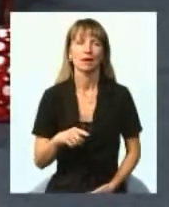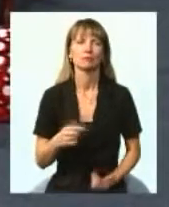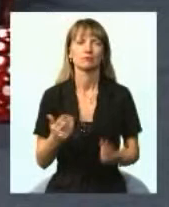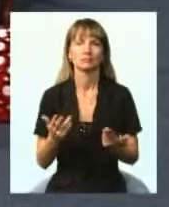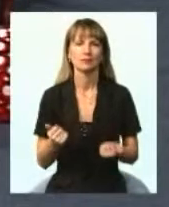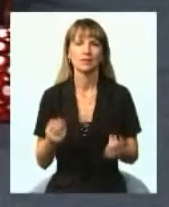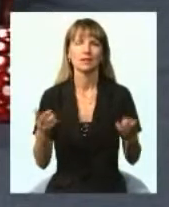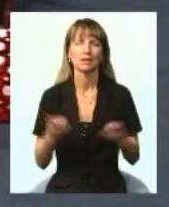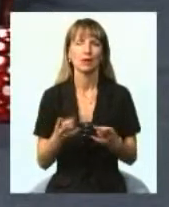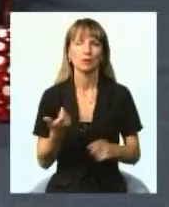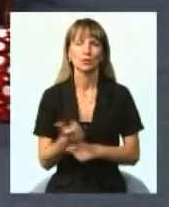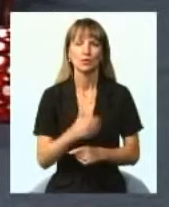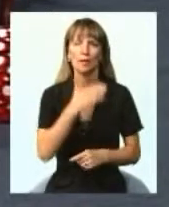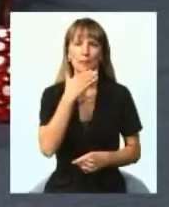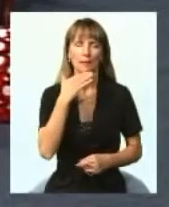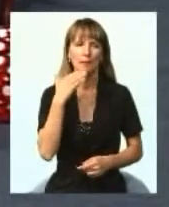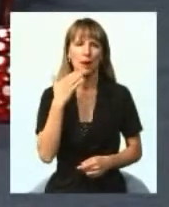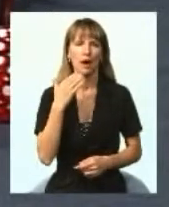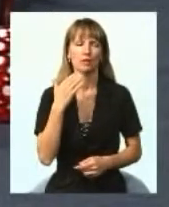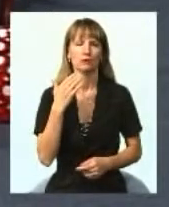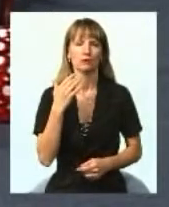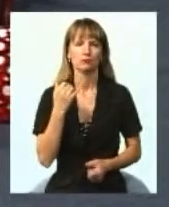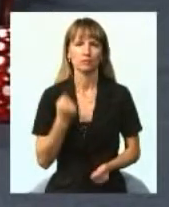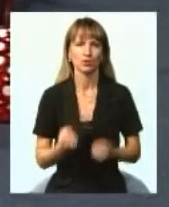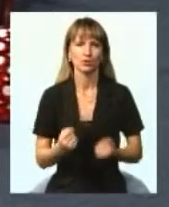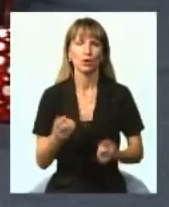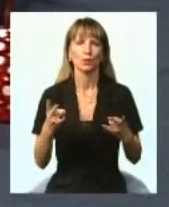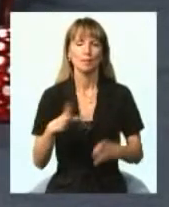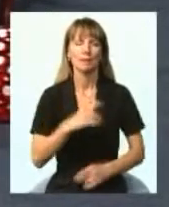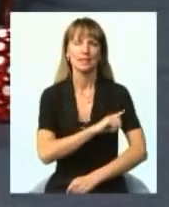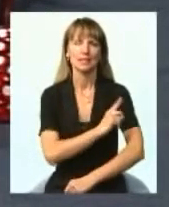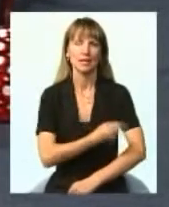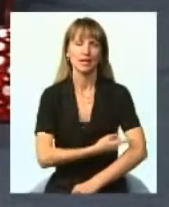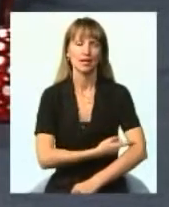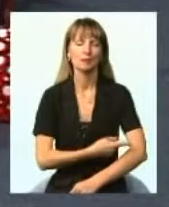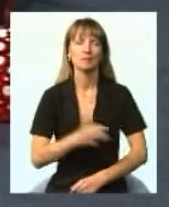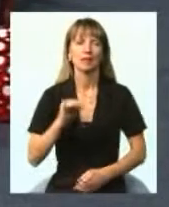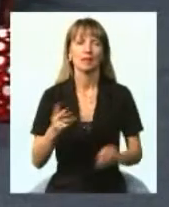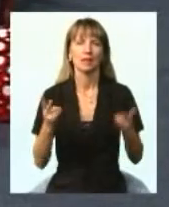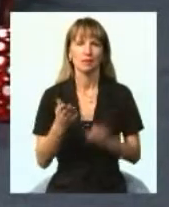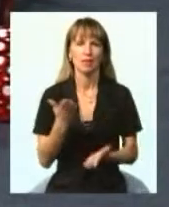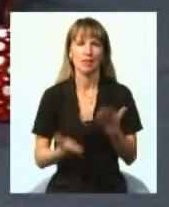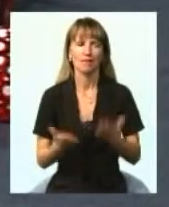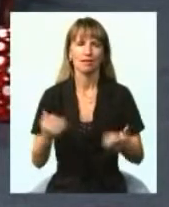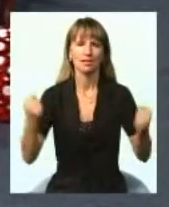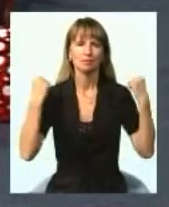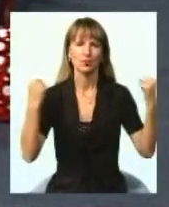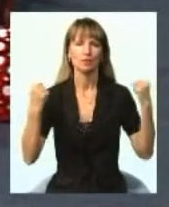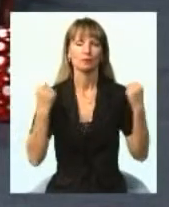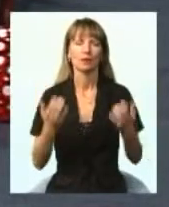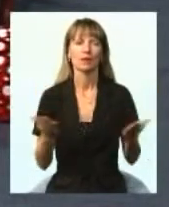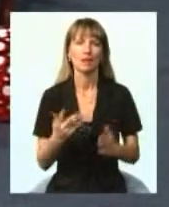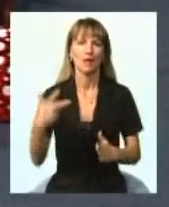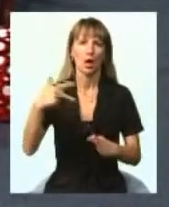Там треба дуже багато триматися, треба бути сильним. І треба, мабуть, займатися фізичними